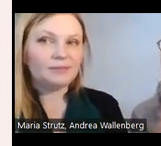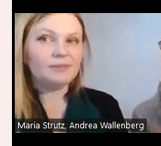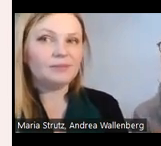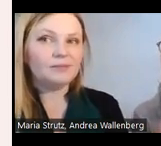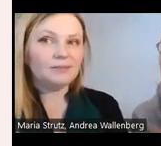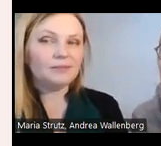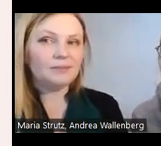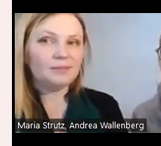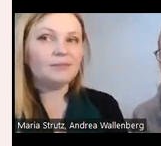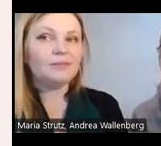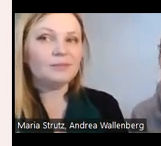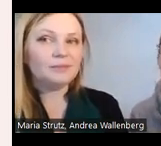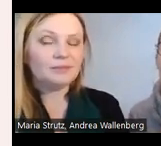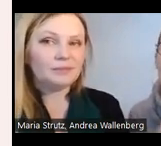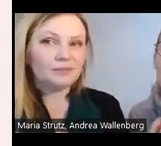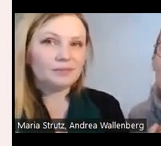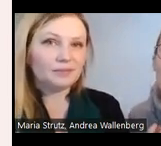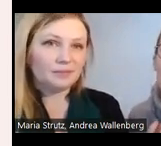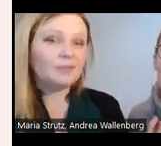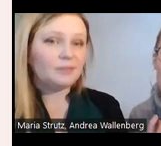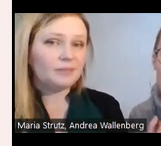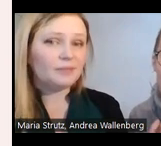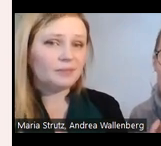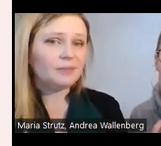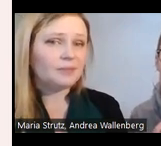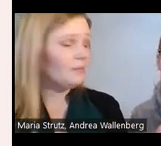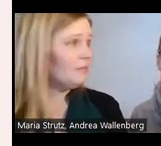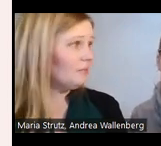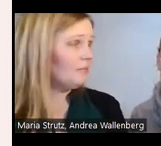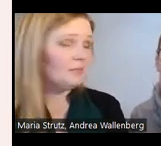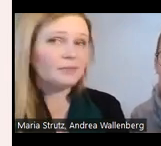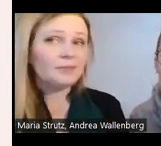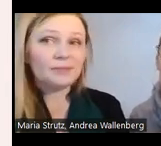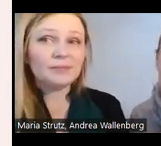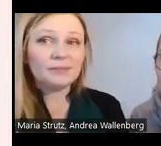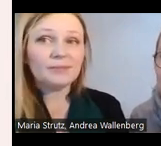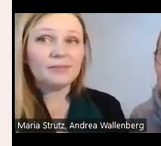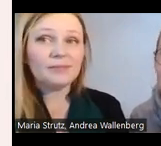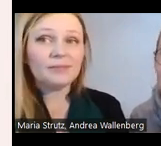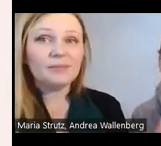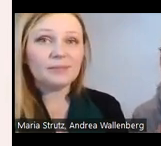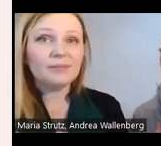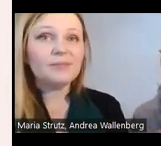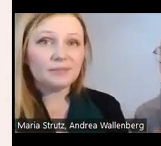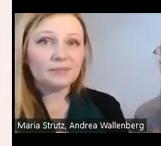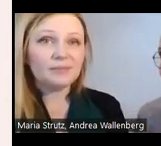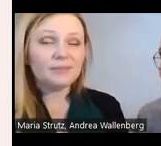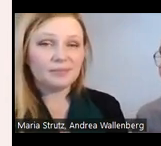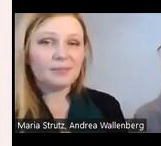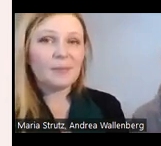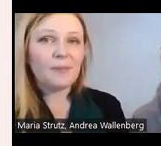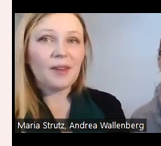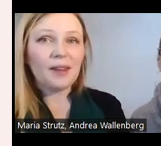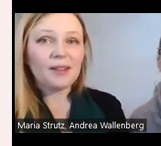sinnligt mycket mer. Och dessutom bli sugen på att stanna kvar mer. Om jag får boken presenterad på flera